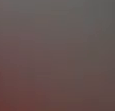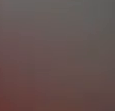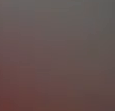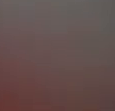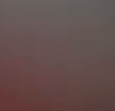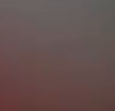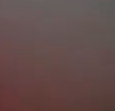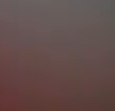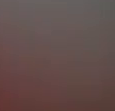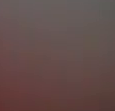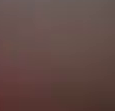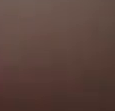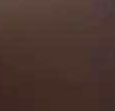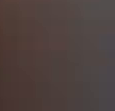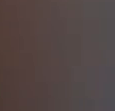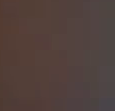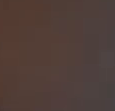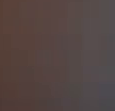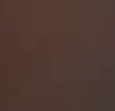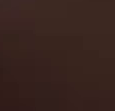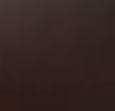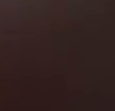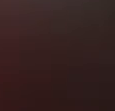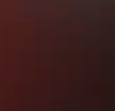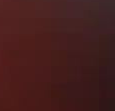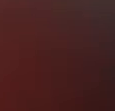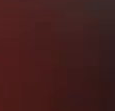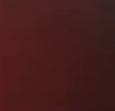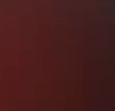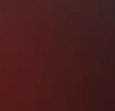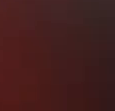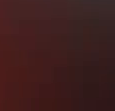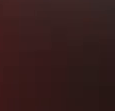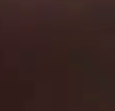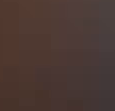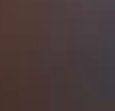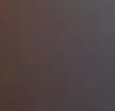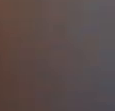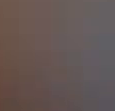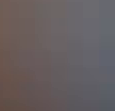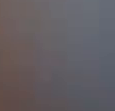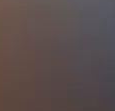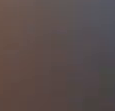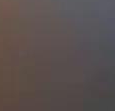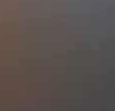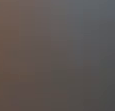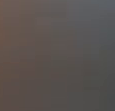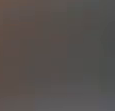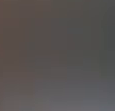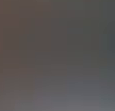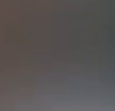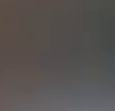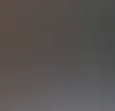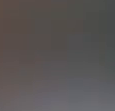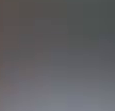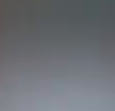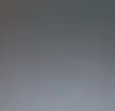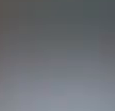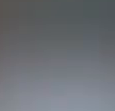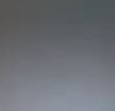Lee Arden. Sana matulungan niyo po yung mama ko. Hirap na hirap na po siya eh. Hindi na po siya makahingi